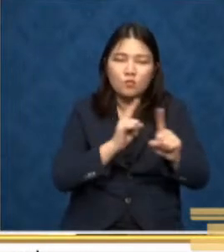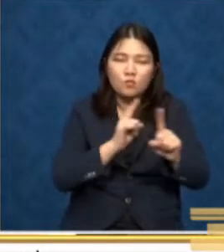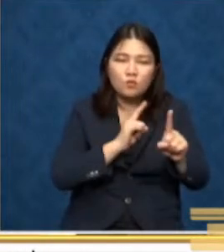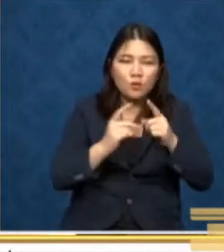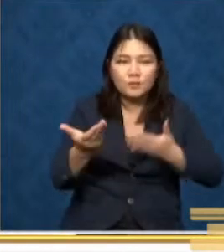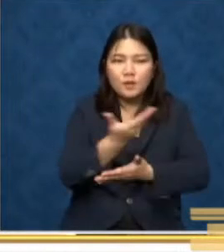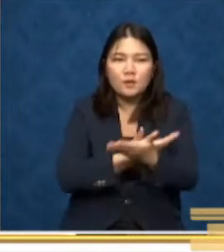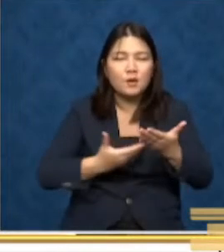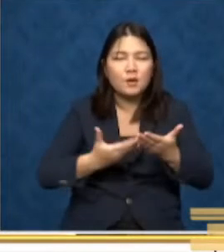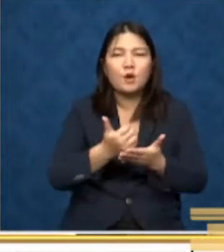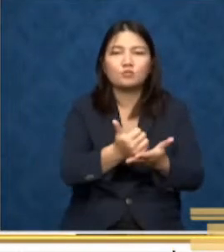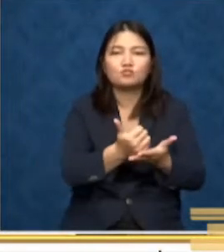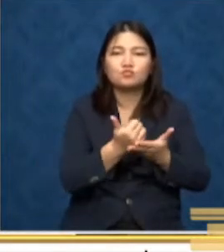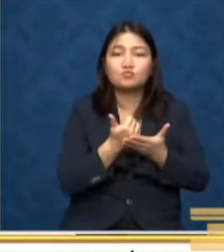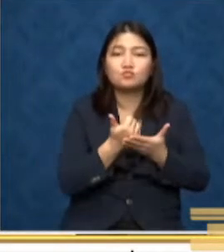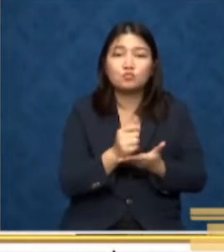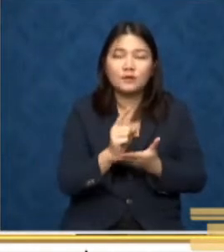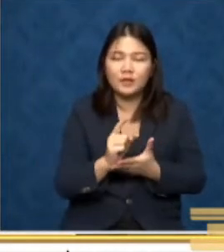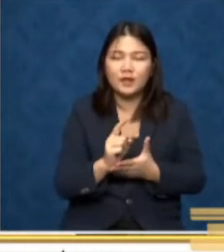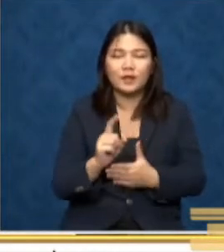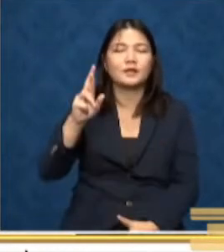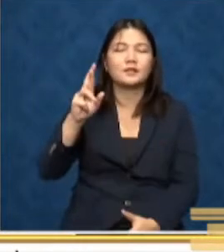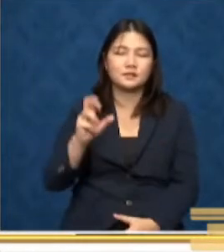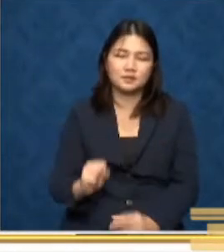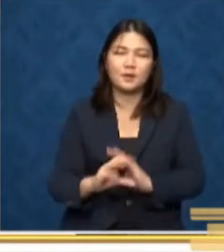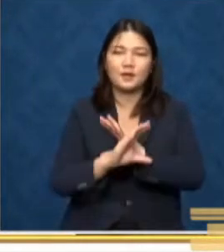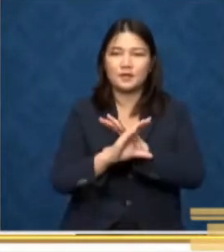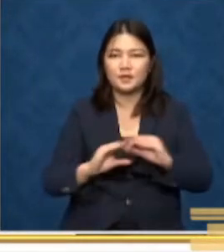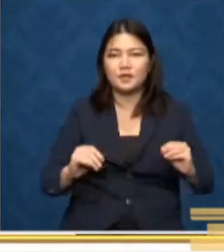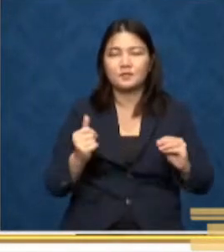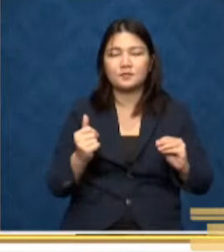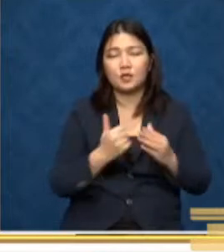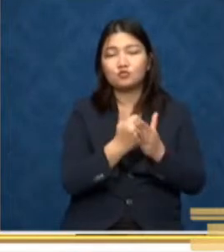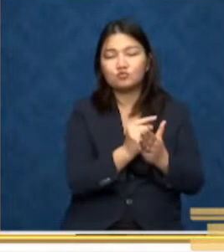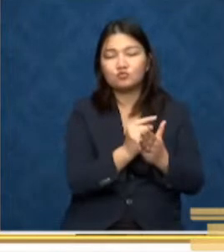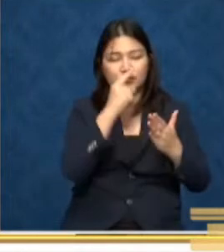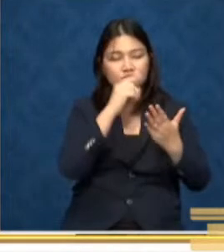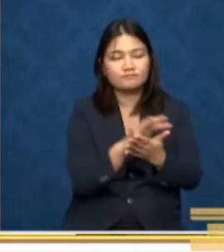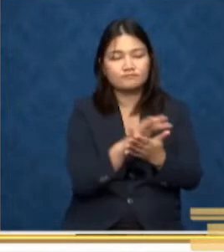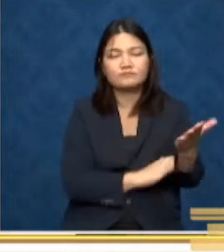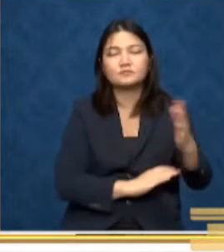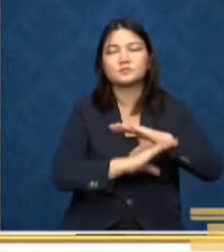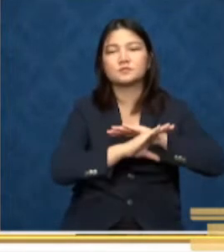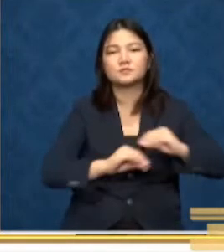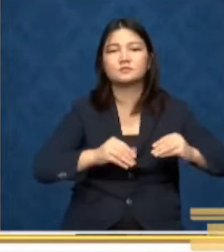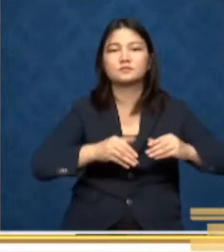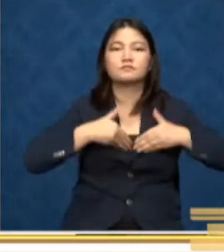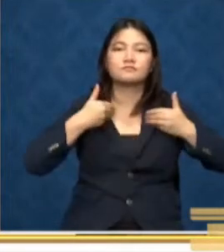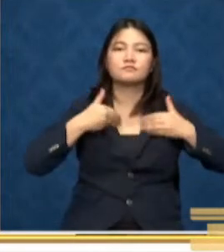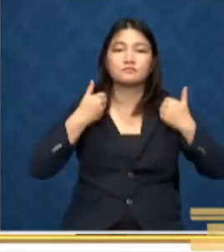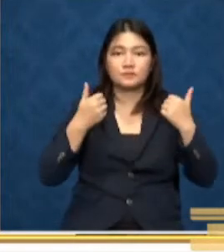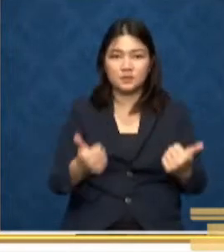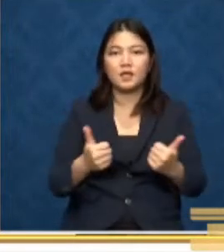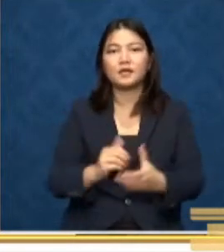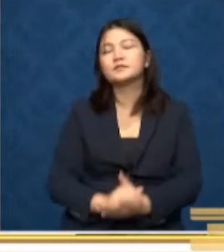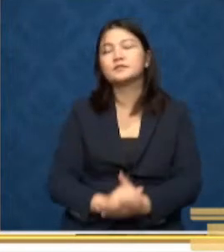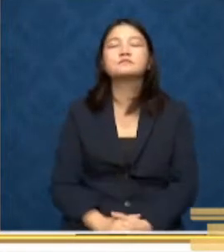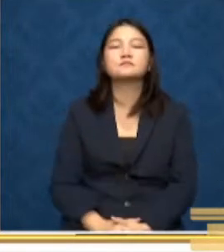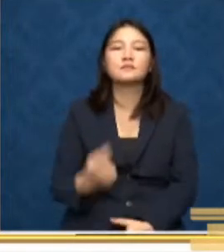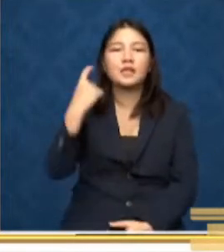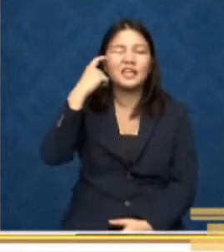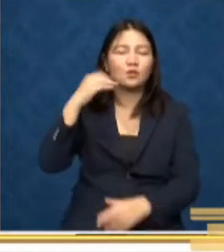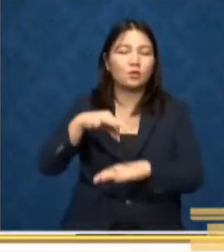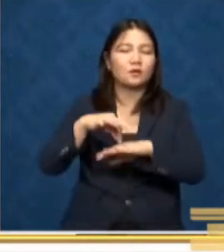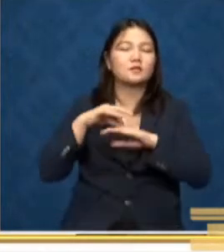ภาแห่งนี้และมาสู่ประชาชนไทยโดยส่วนรวมเพราะผมหวังอย่างยิ่งครับว่าคณะกรรมการชุดนี้จะเป็นส่ว